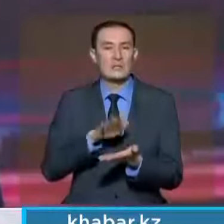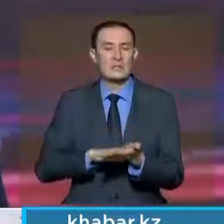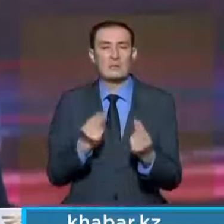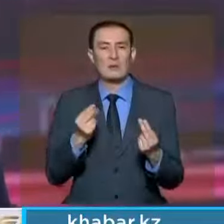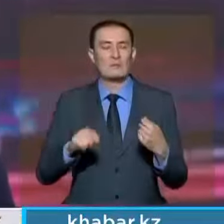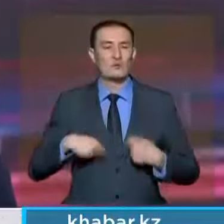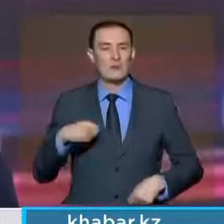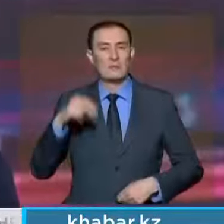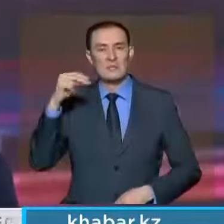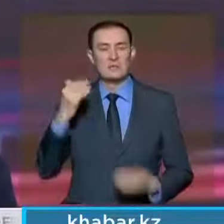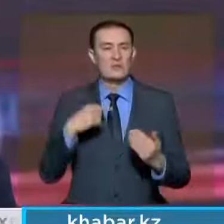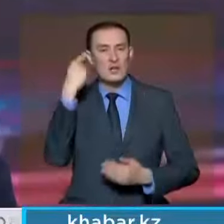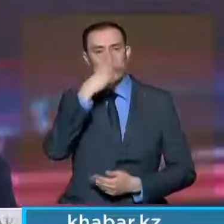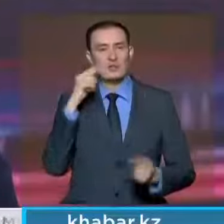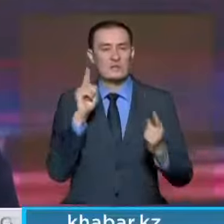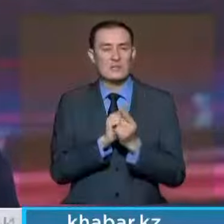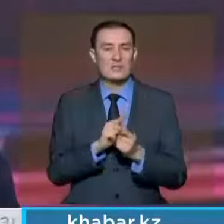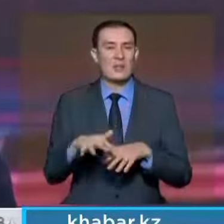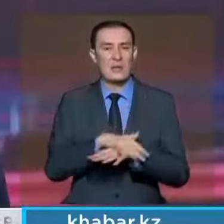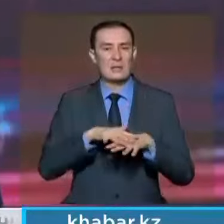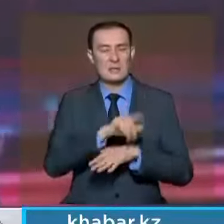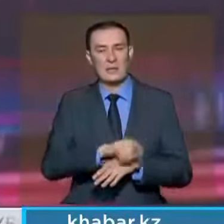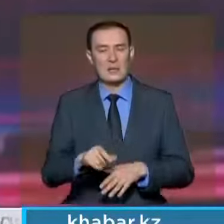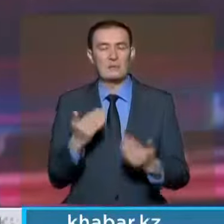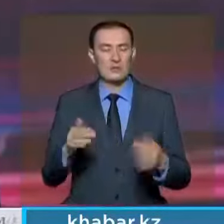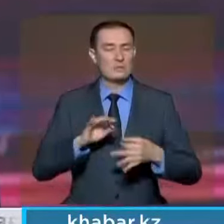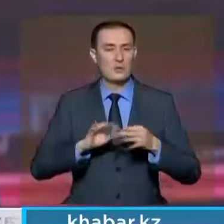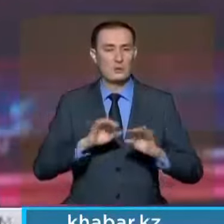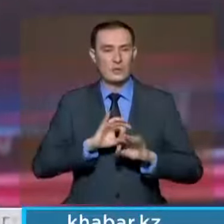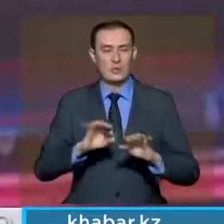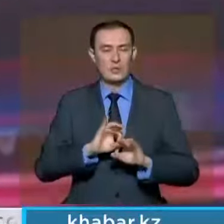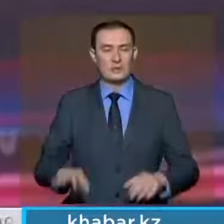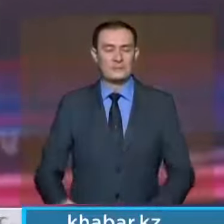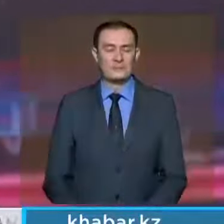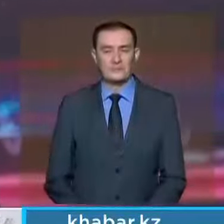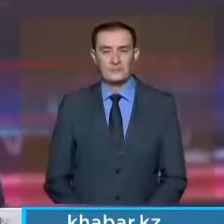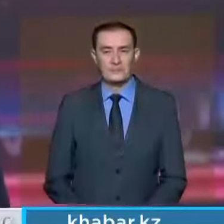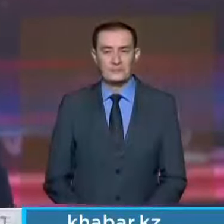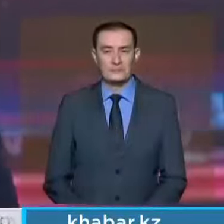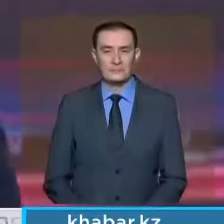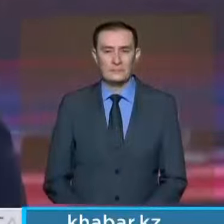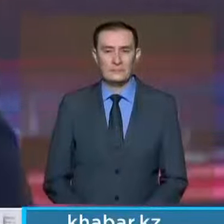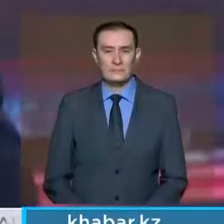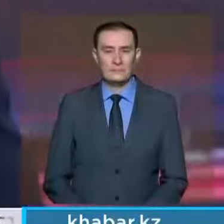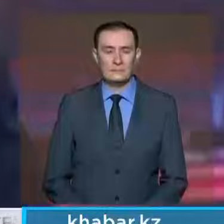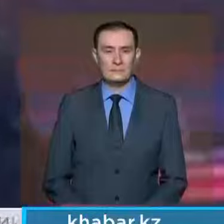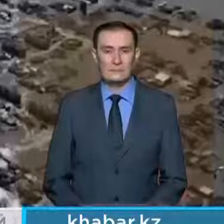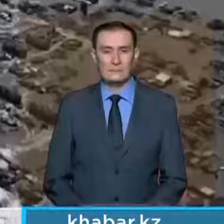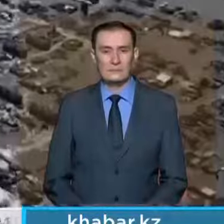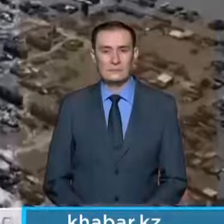ущерба. Президент сегодня лично встретился с местным населением. Подробнее расскажет наш корреспондент Дильназ Думанқызы.